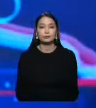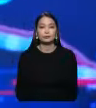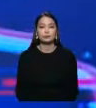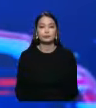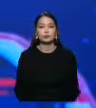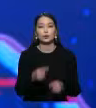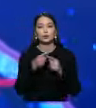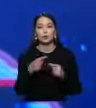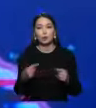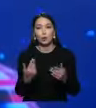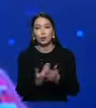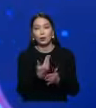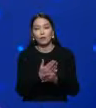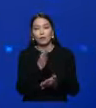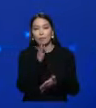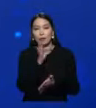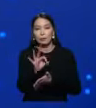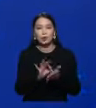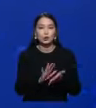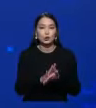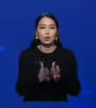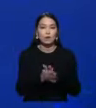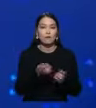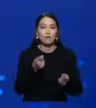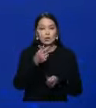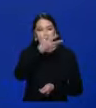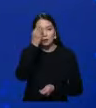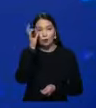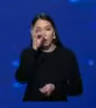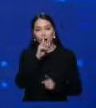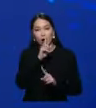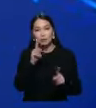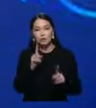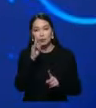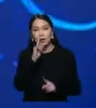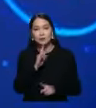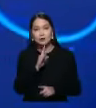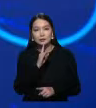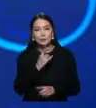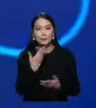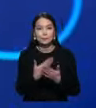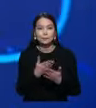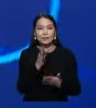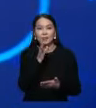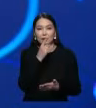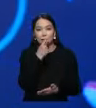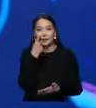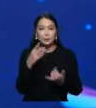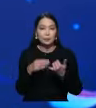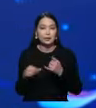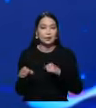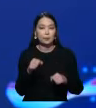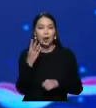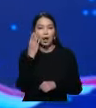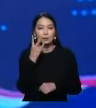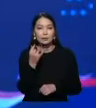К другим новостям. Во время чрезвычайных ситуаций власти забывают об особенных казахстанцах. К примеру, во время недавнего землетрясения в Алма-Аты